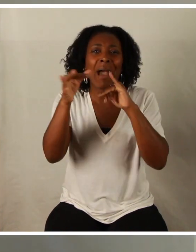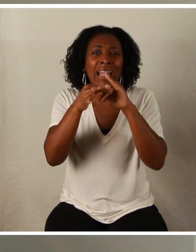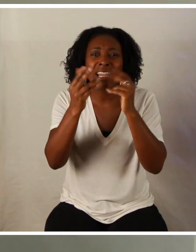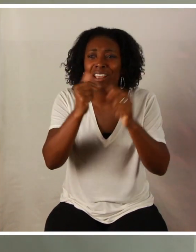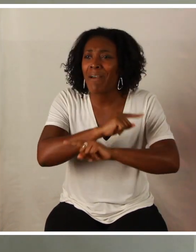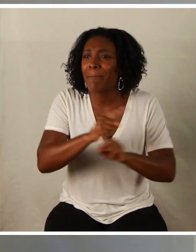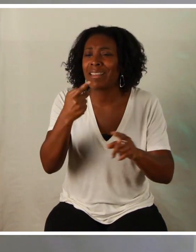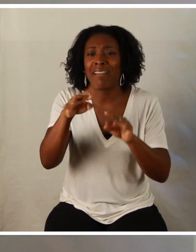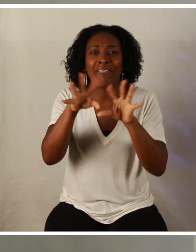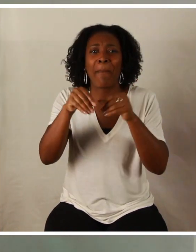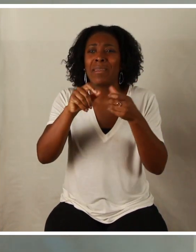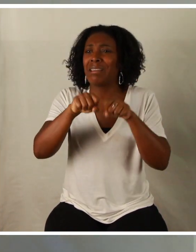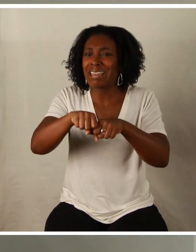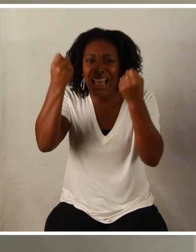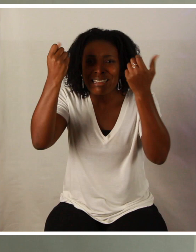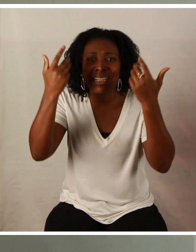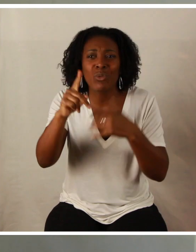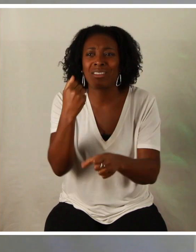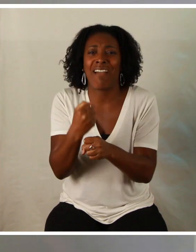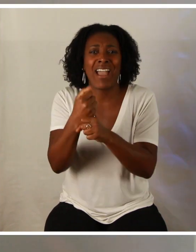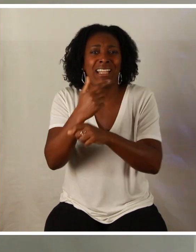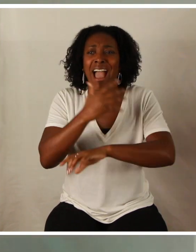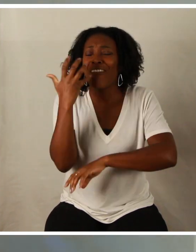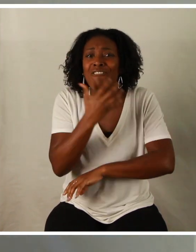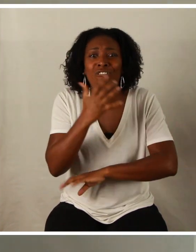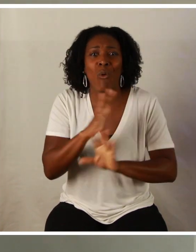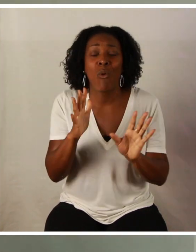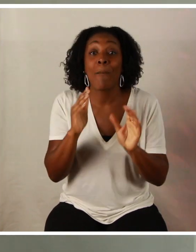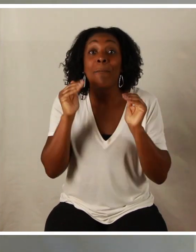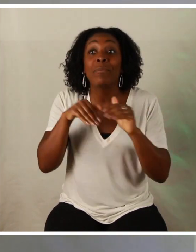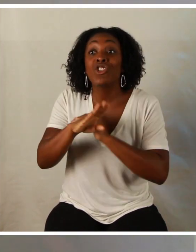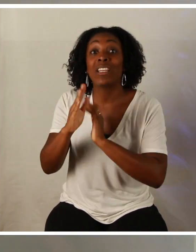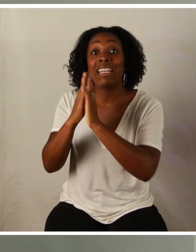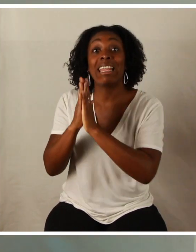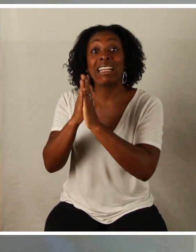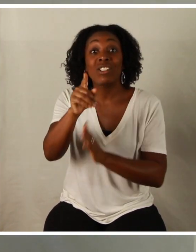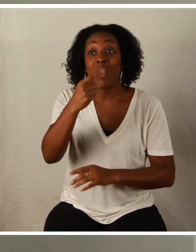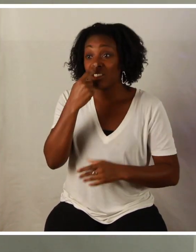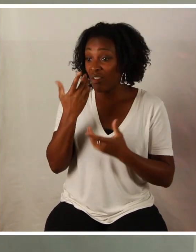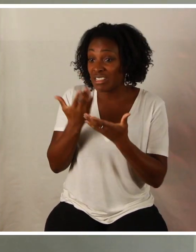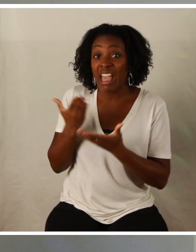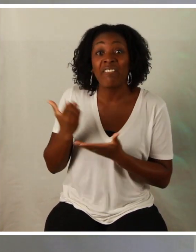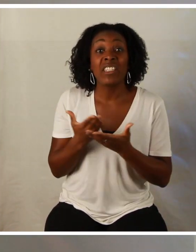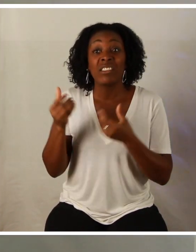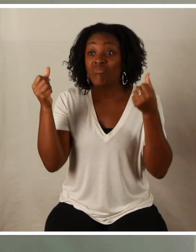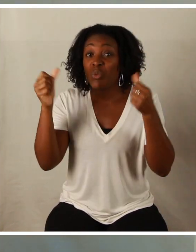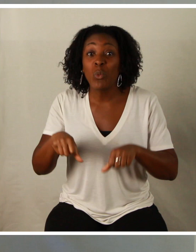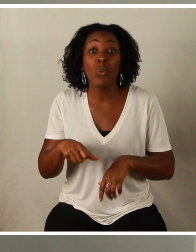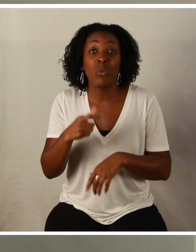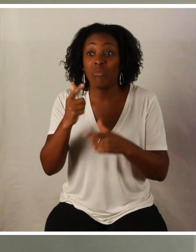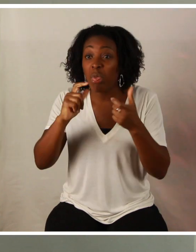mariage est ruiné, que ta famille est ruinée, que ton travail est ruiné, que même ton service dans l'église peut-être t'est tombé et c'est